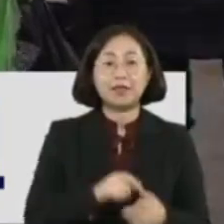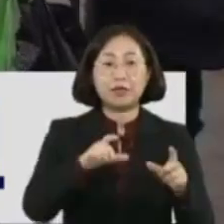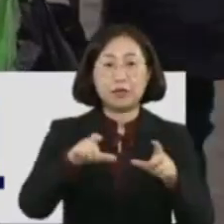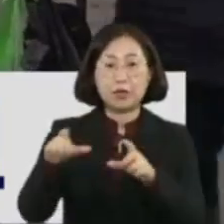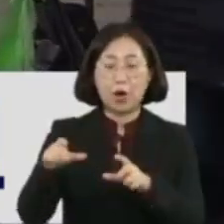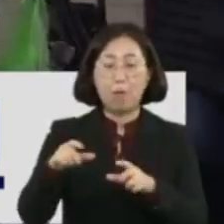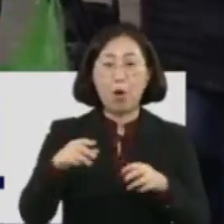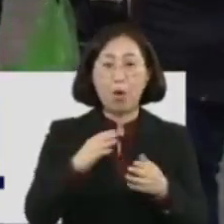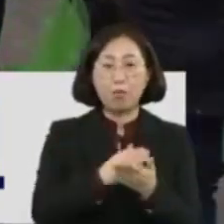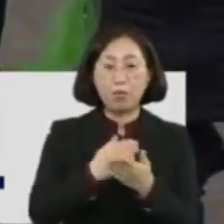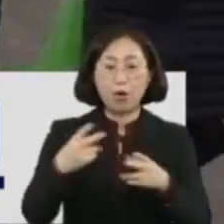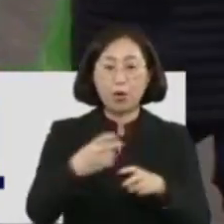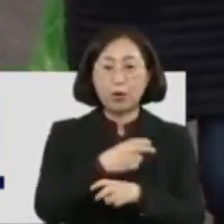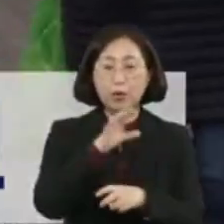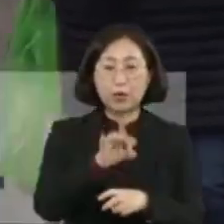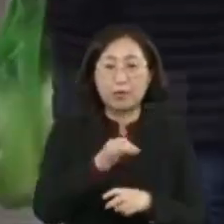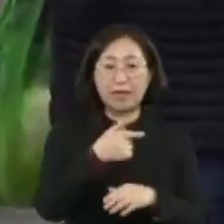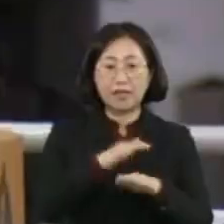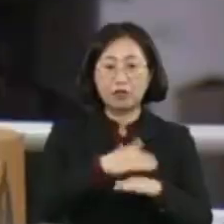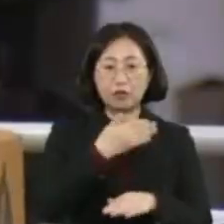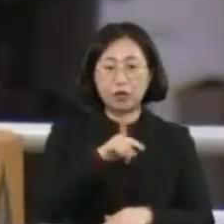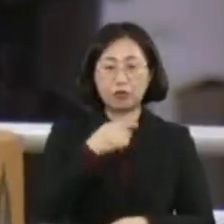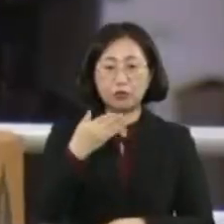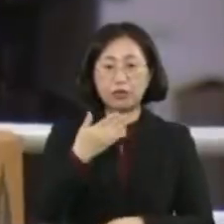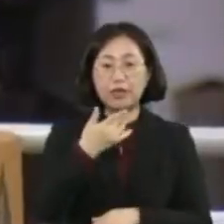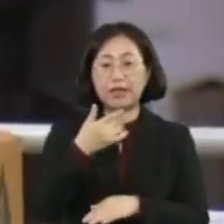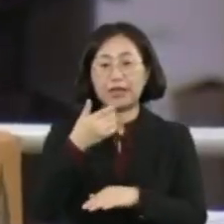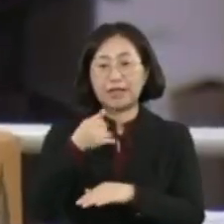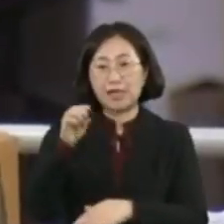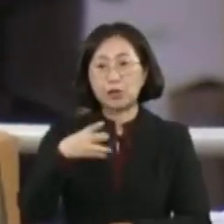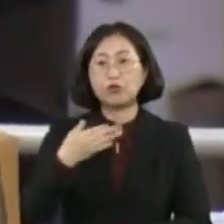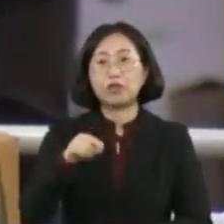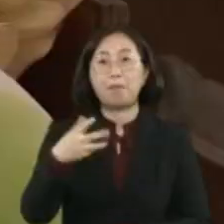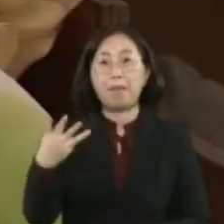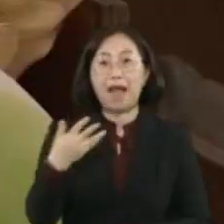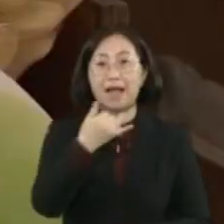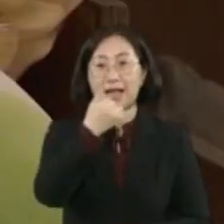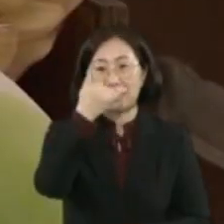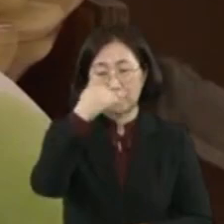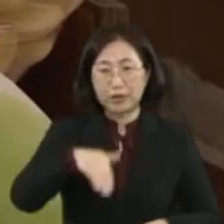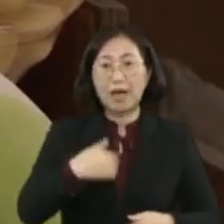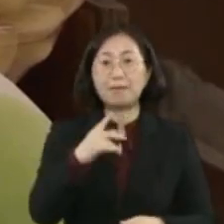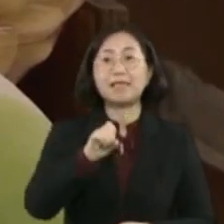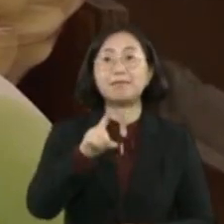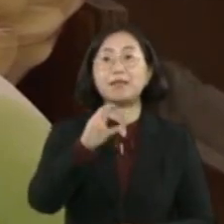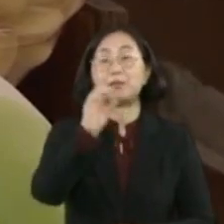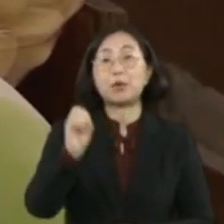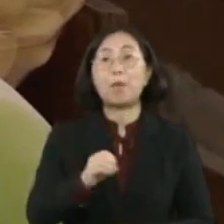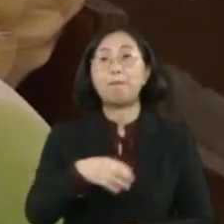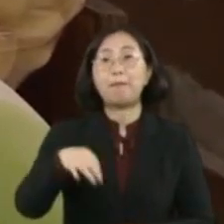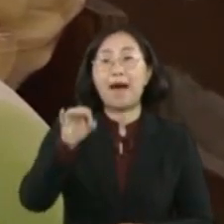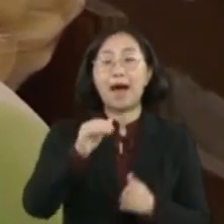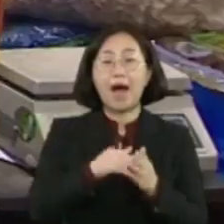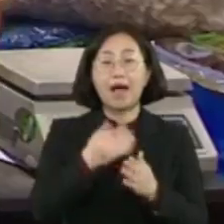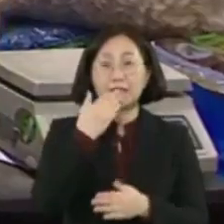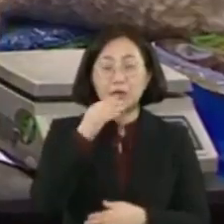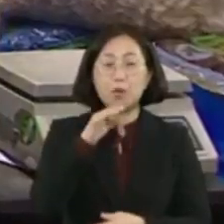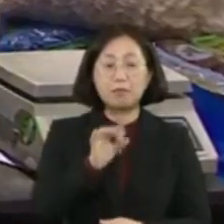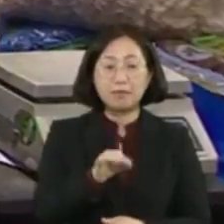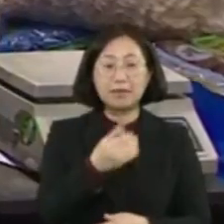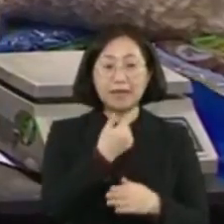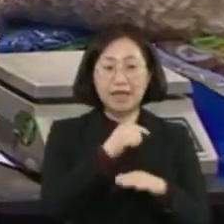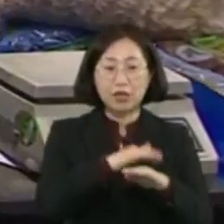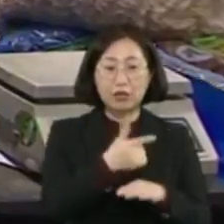부문별로는 교통요금이 대전 9.9%, 세종 9.8%, 충남 11% 올랐고 식료품값은